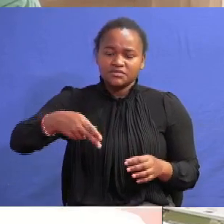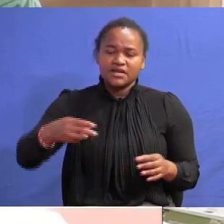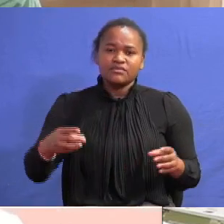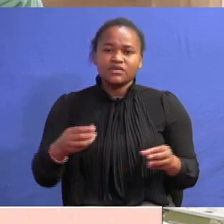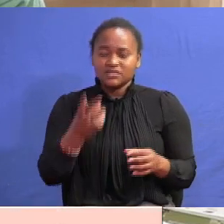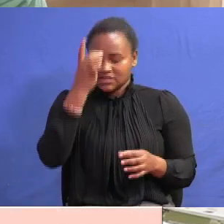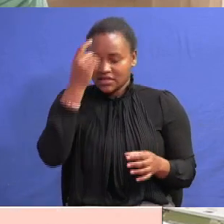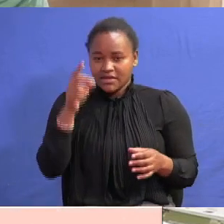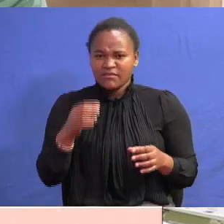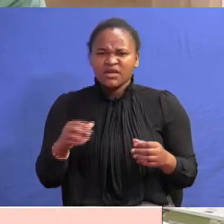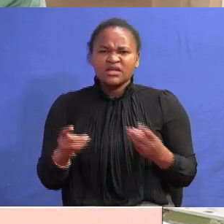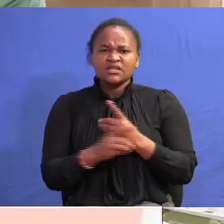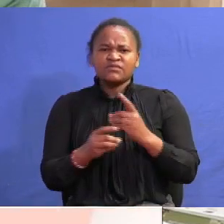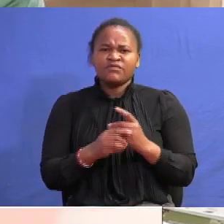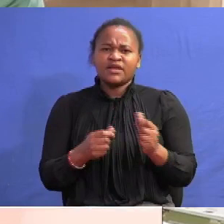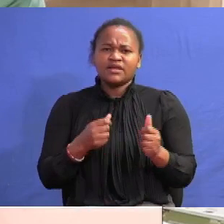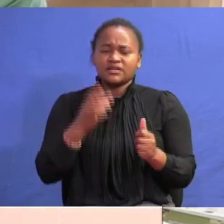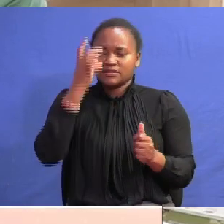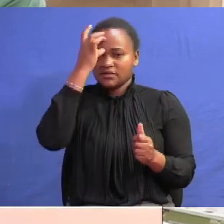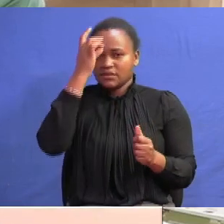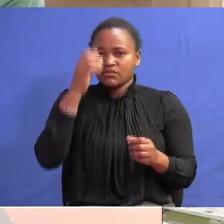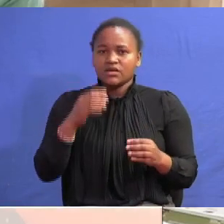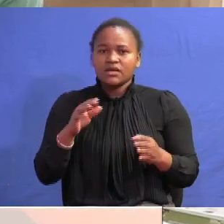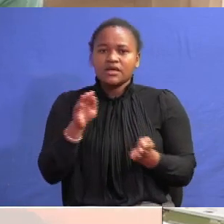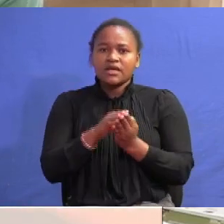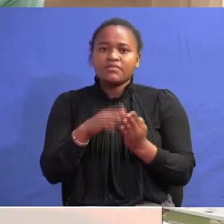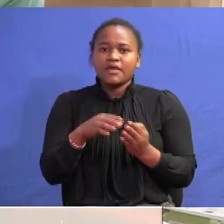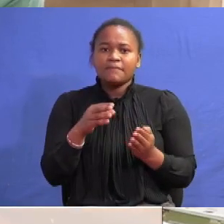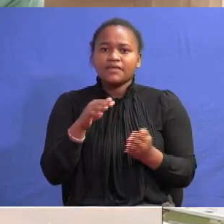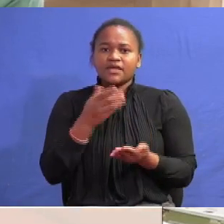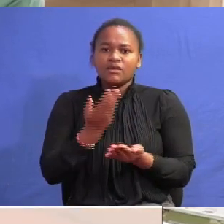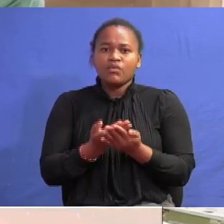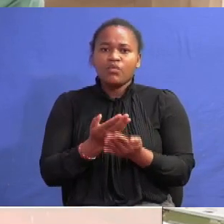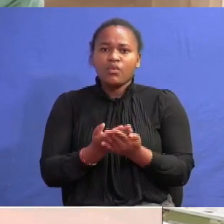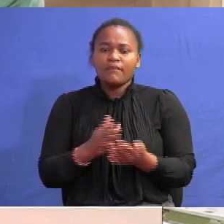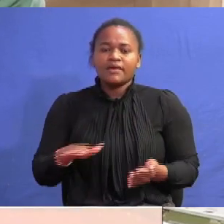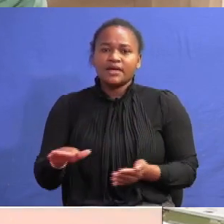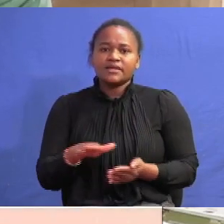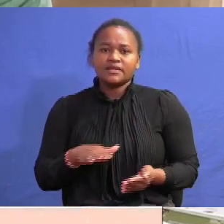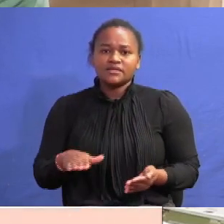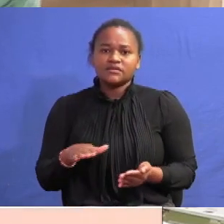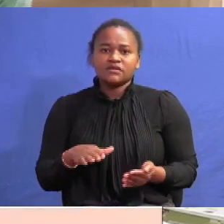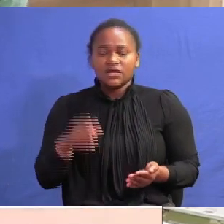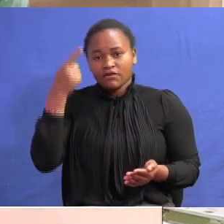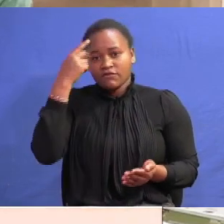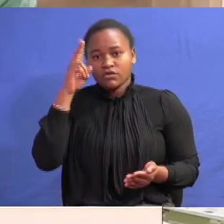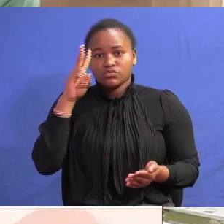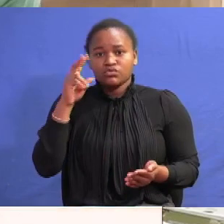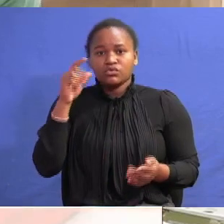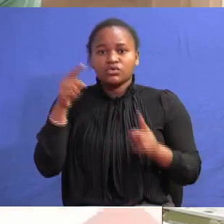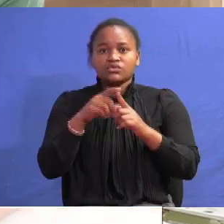mengine, then tunaiweka kwa cold room. Tukishaiweka kwa cold room for